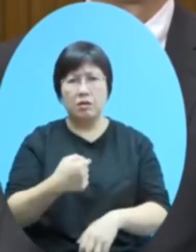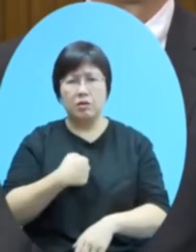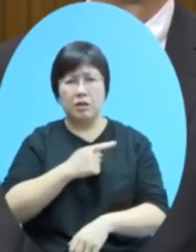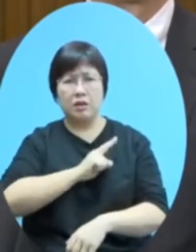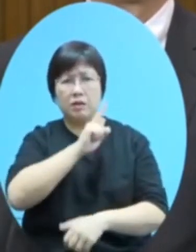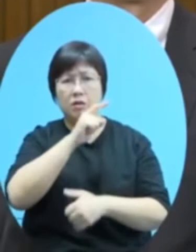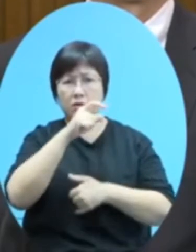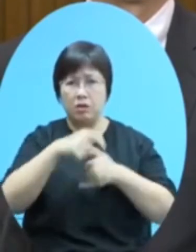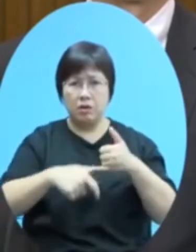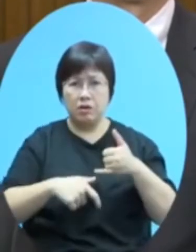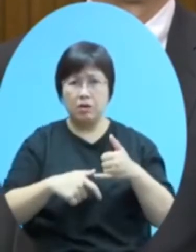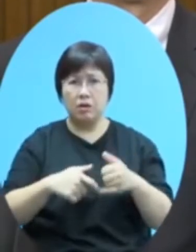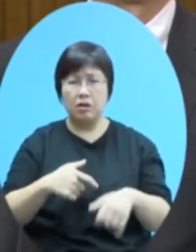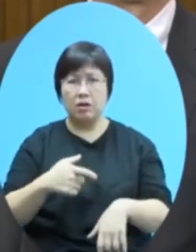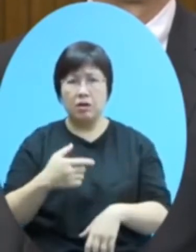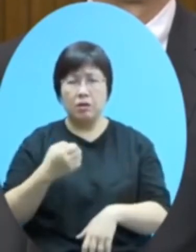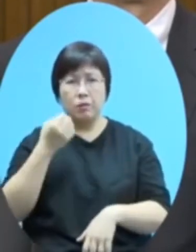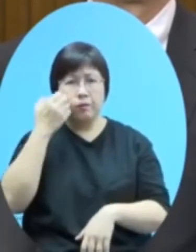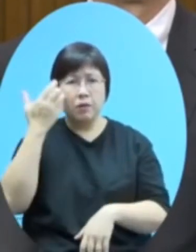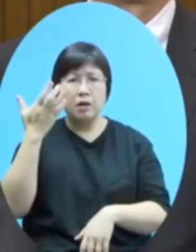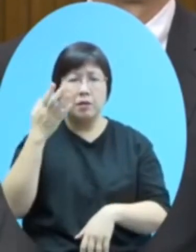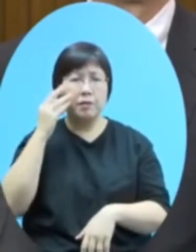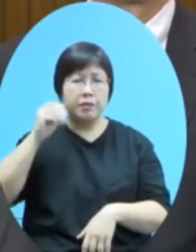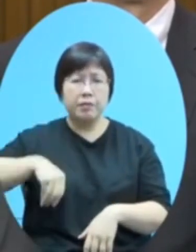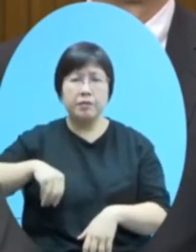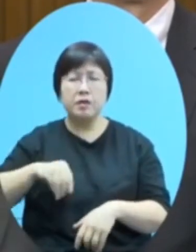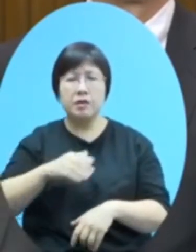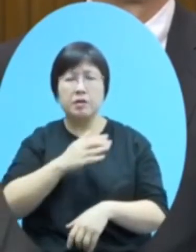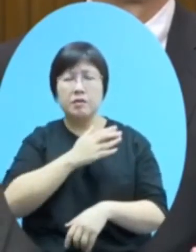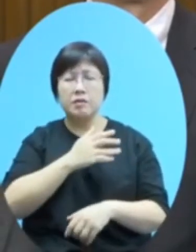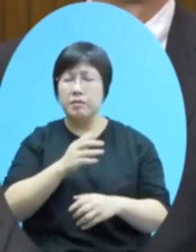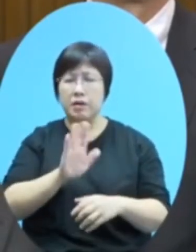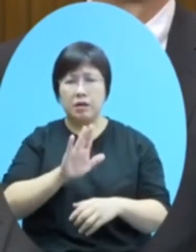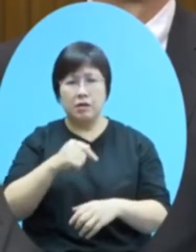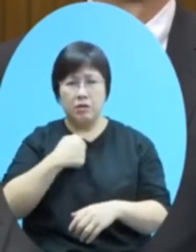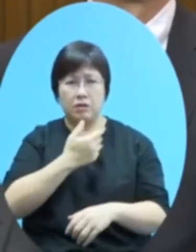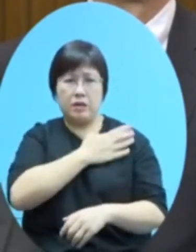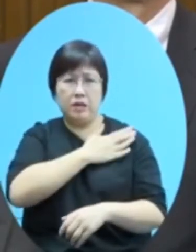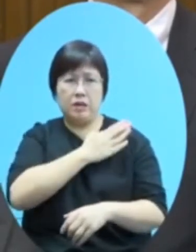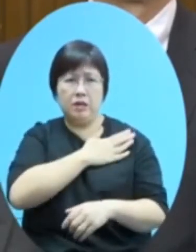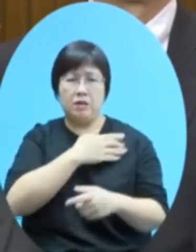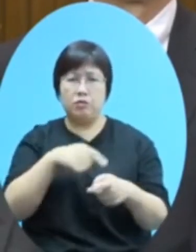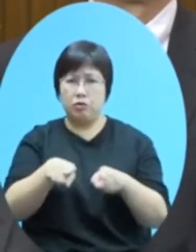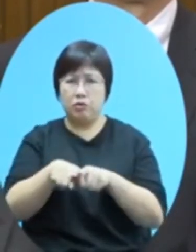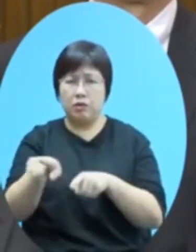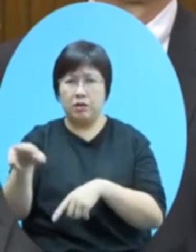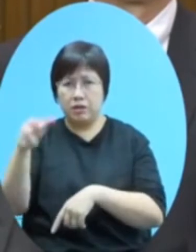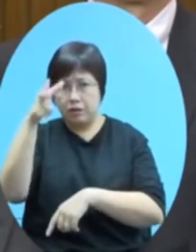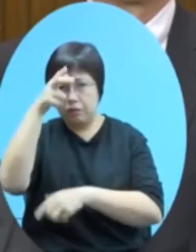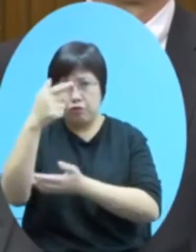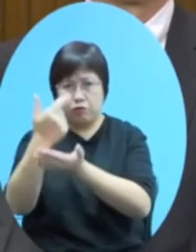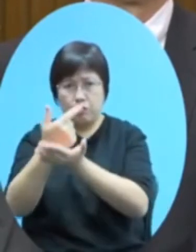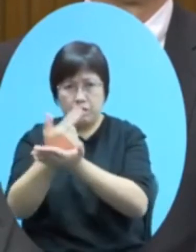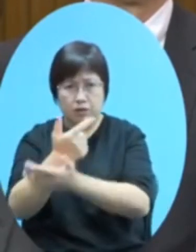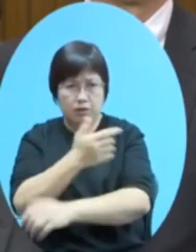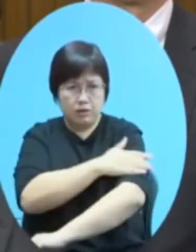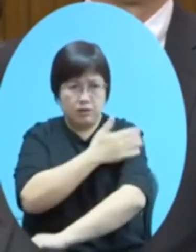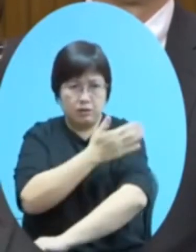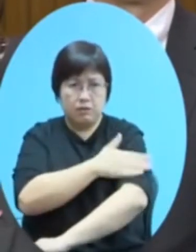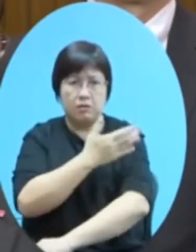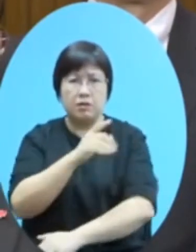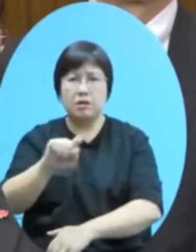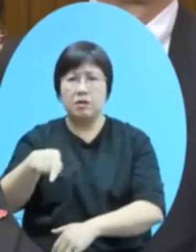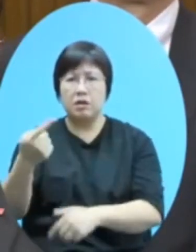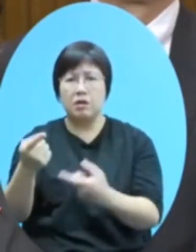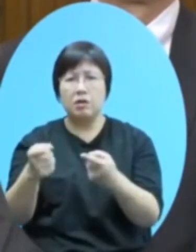人榮辱的問題，我是有責任連同我的主要官員和其他的同